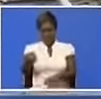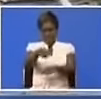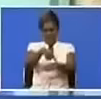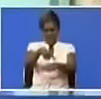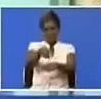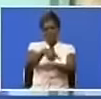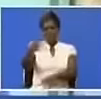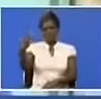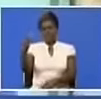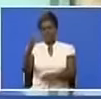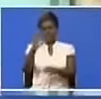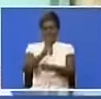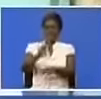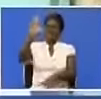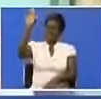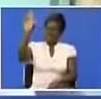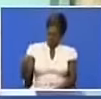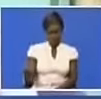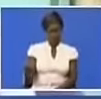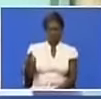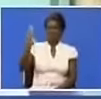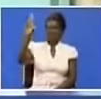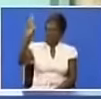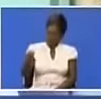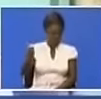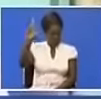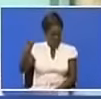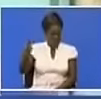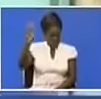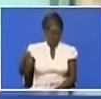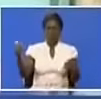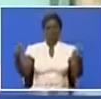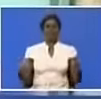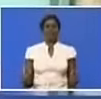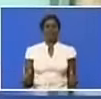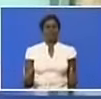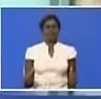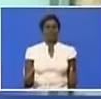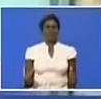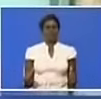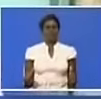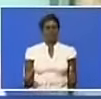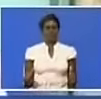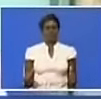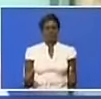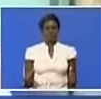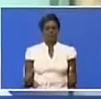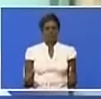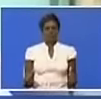kwa kanisa. Hapana. Hapana. Hapana. Hapana. Hapana. Na